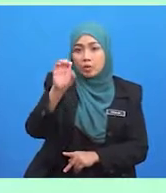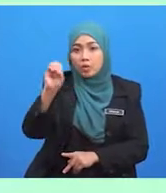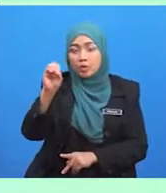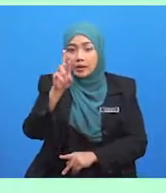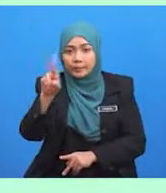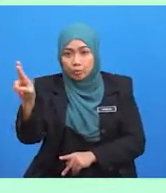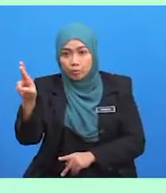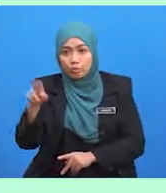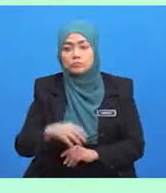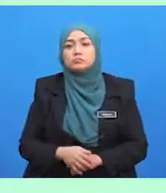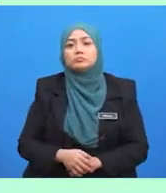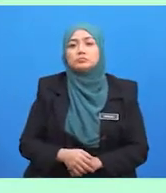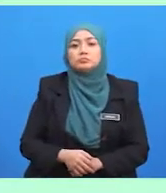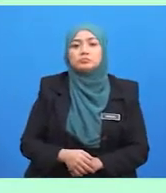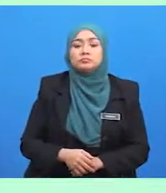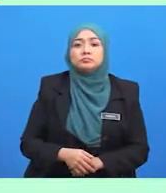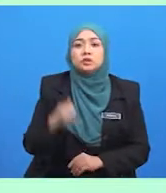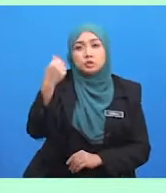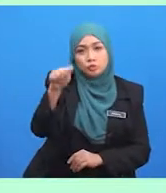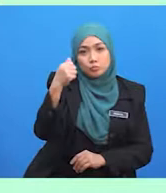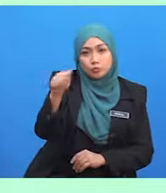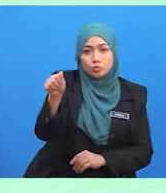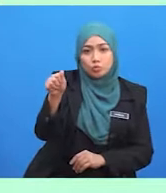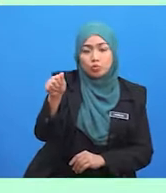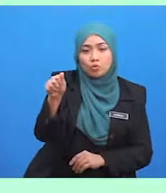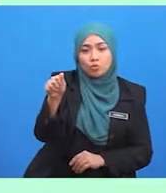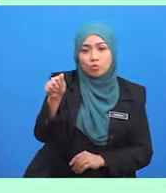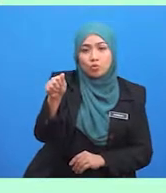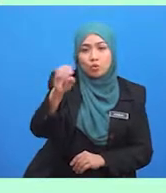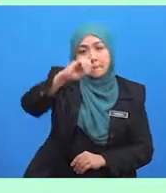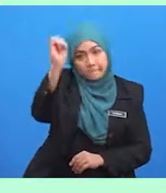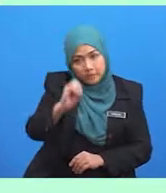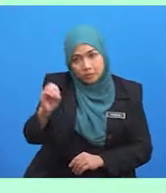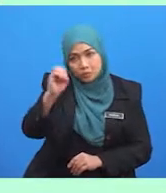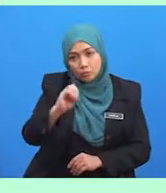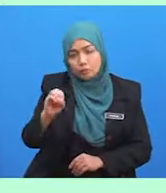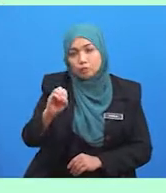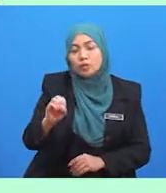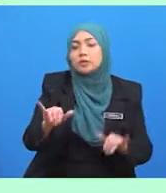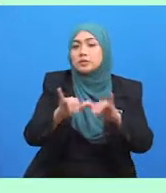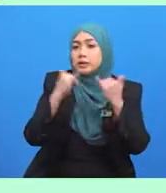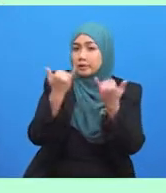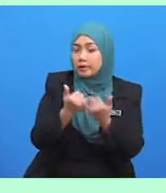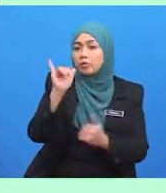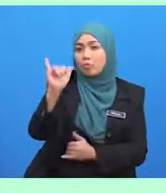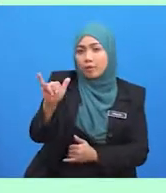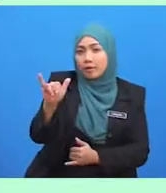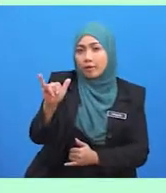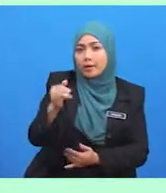RM150,000. Sekiranya kerajaan mengenakan kadar tarif sebanyak 10%, maka syarikat Y perlu